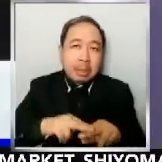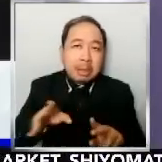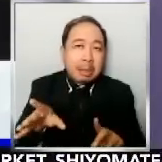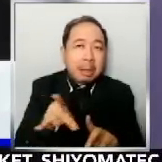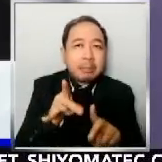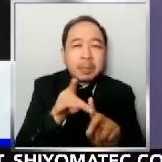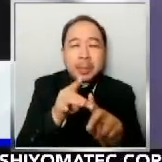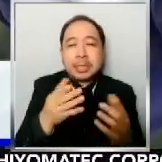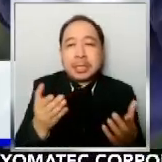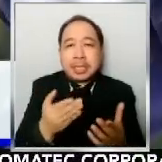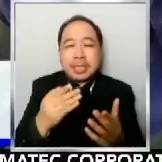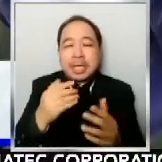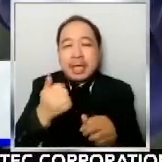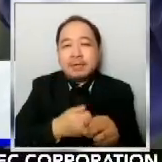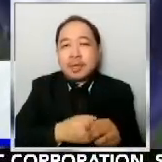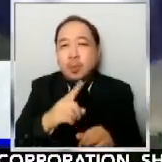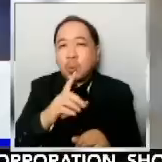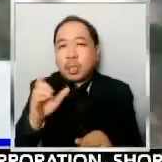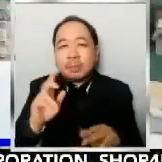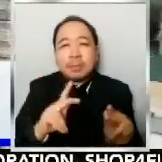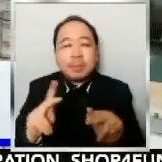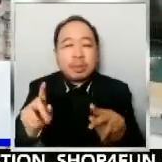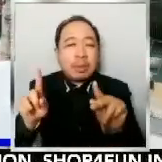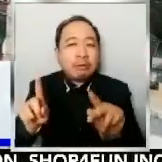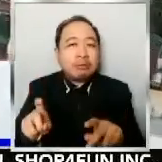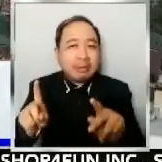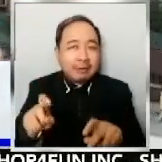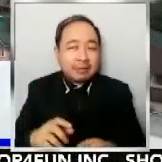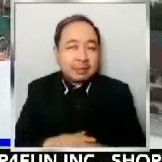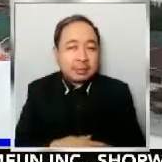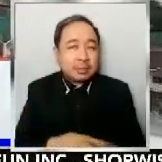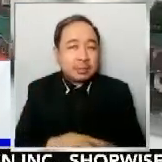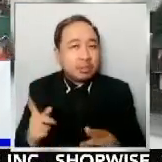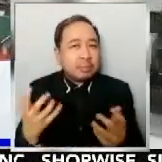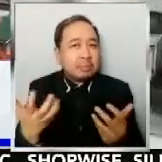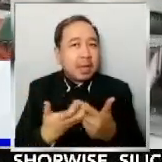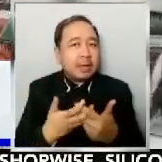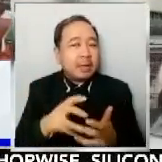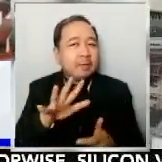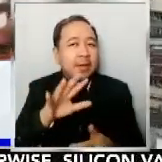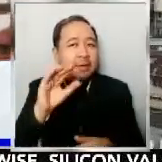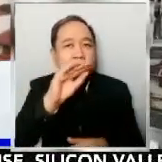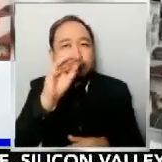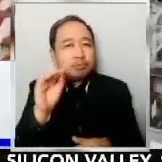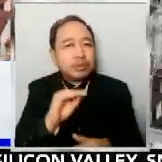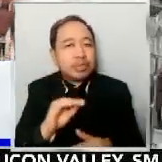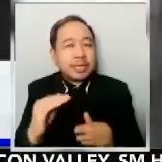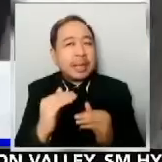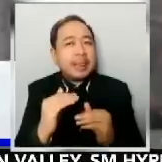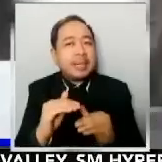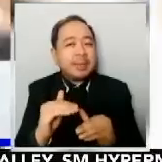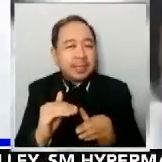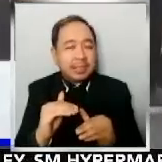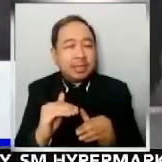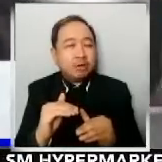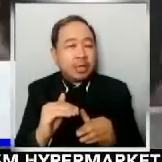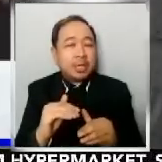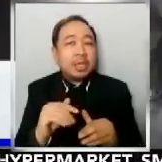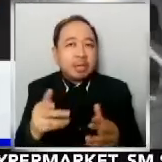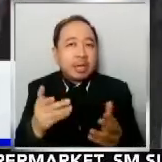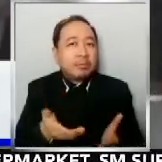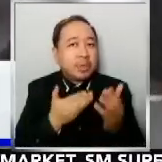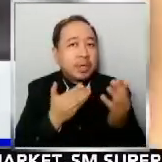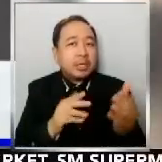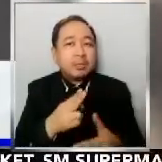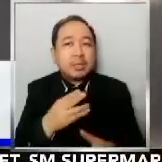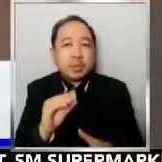kada 100 na tinetest. Pasok ito sa 5% positivity rate threshold na unang inirekomenda ng WHO na basehan para